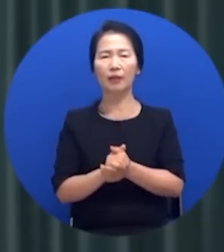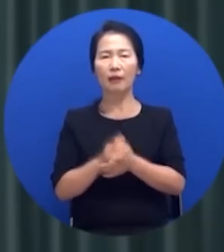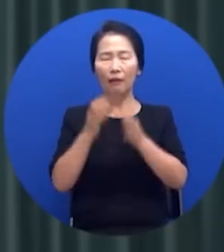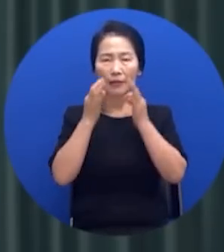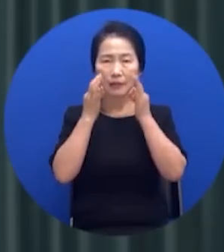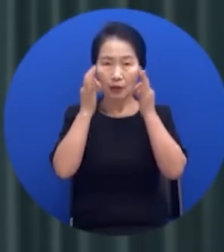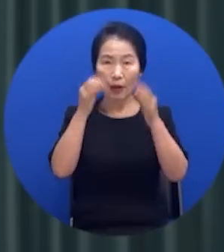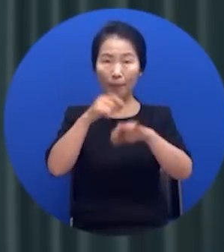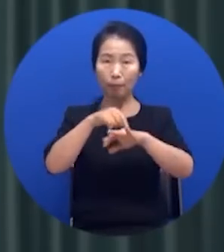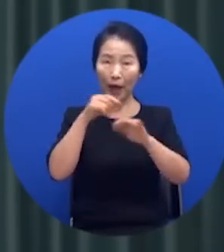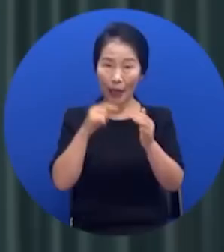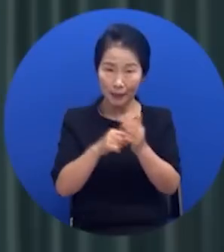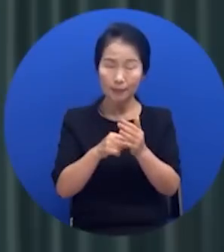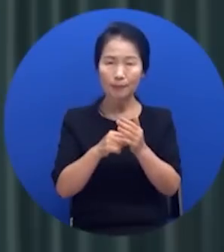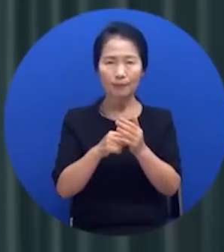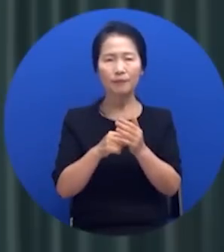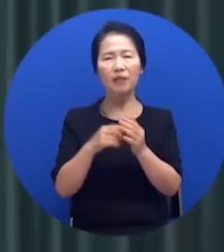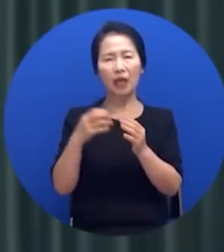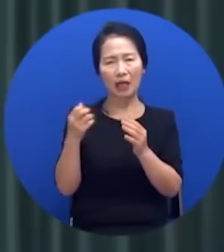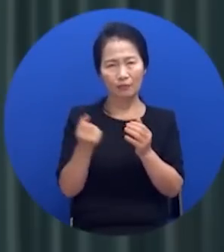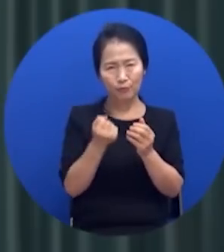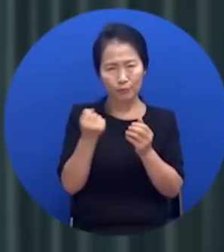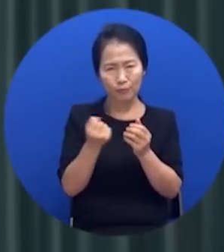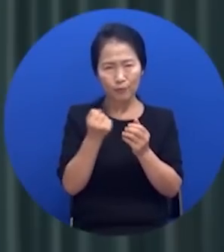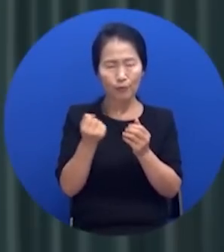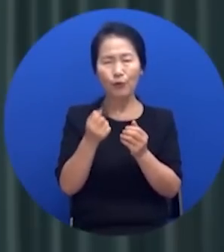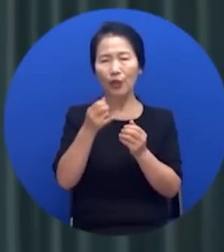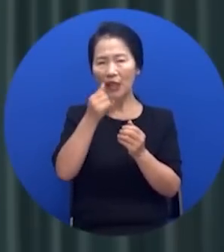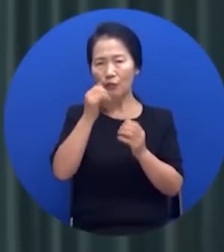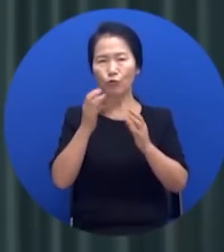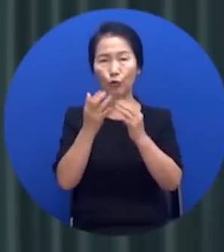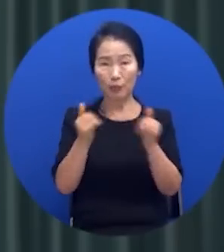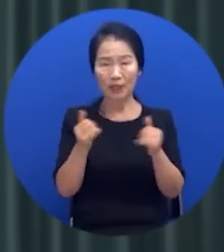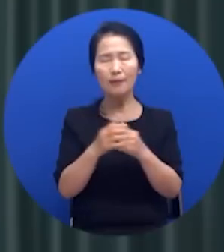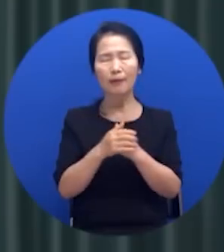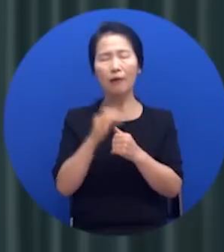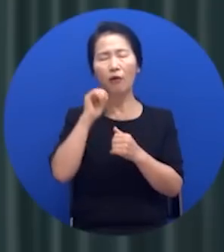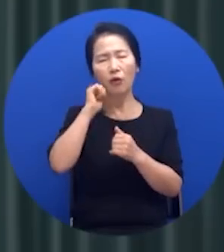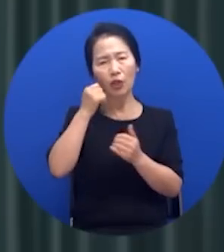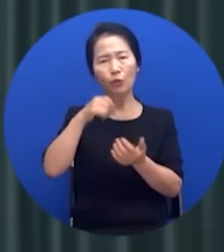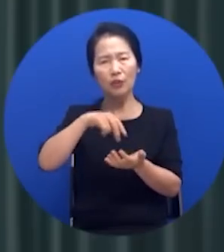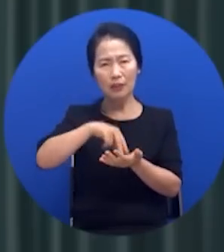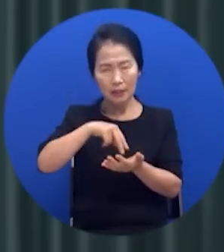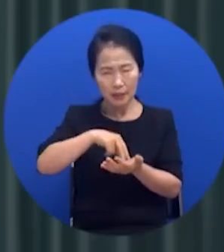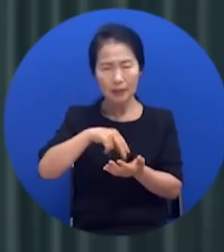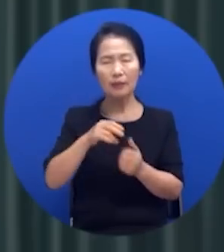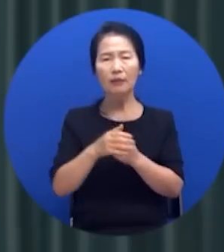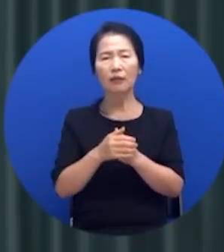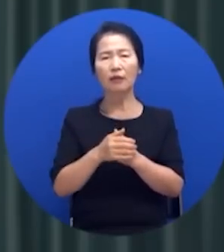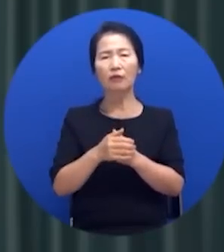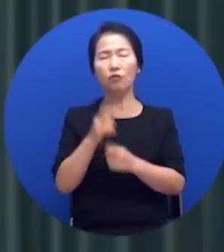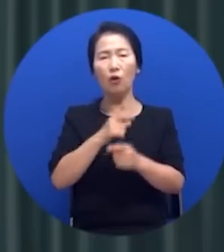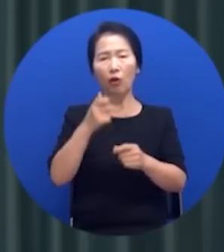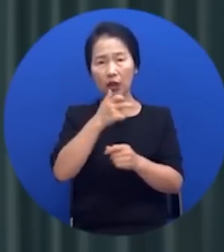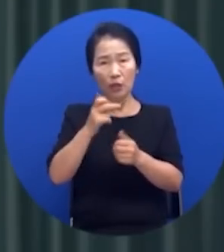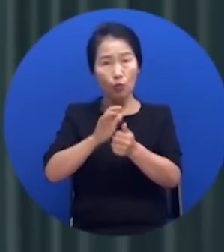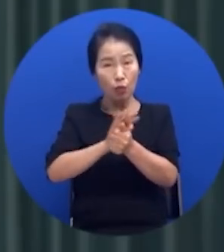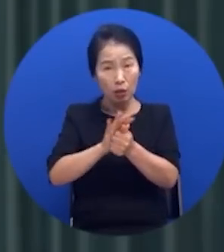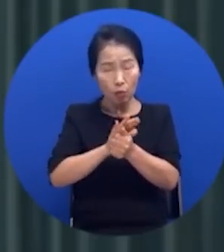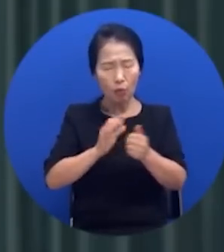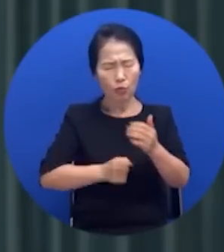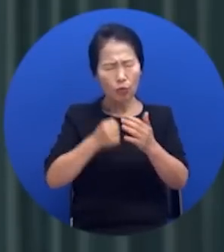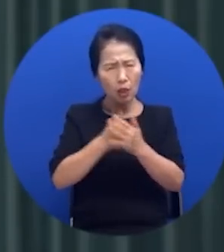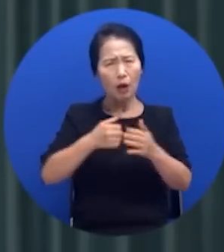간절한 마음을 달리고 계실 국민들, 어려운 시기 더 큰 위로와 용기가 필요한 이웃들을